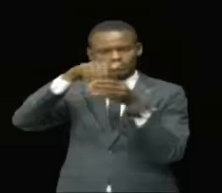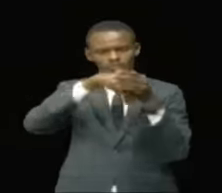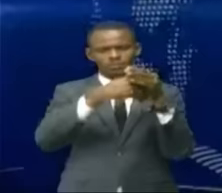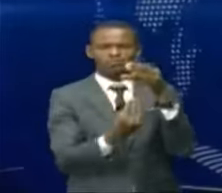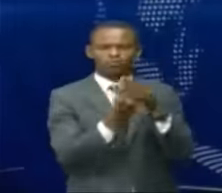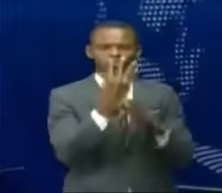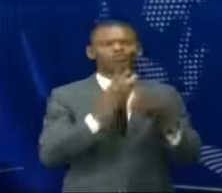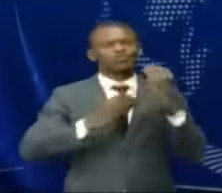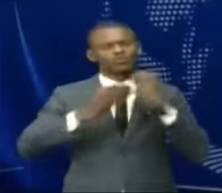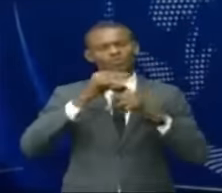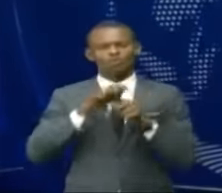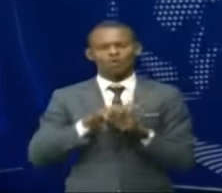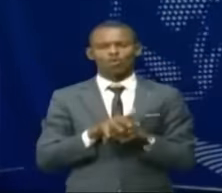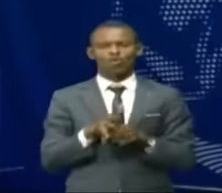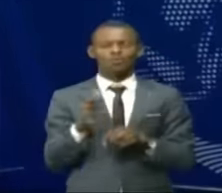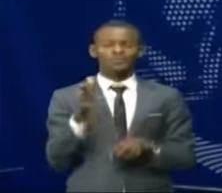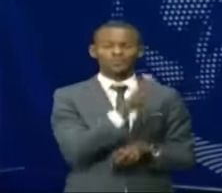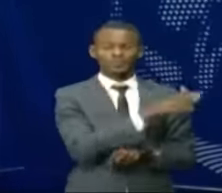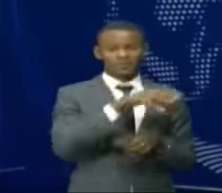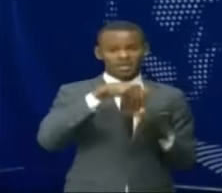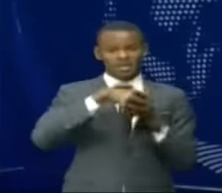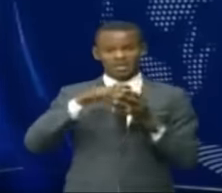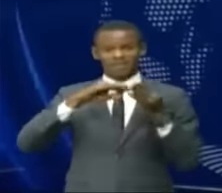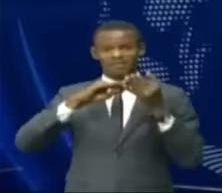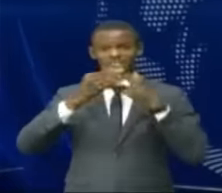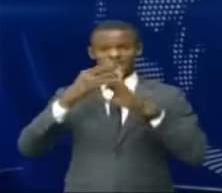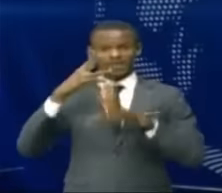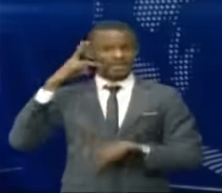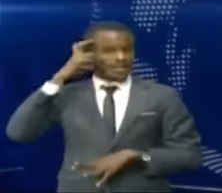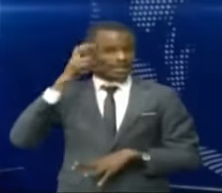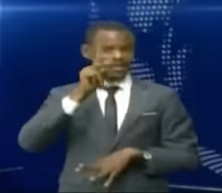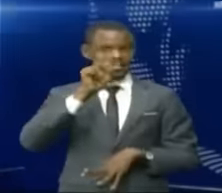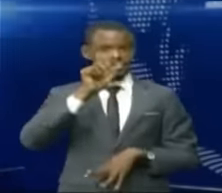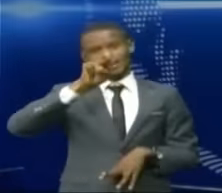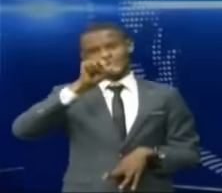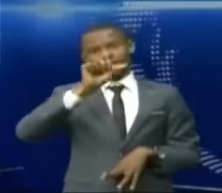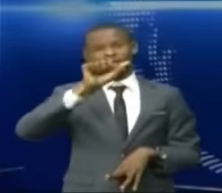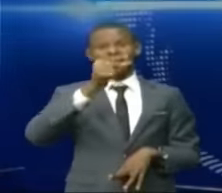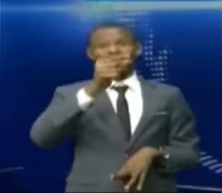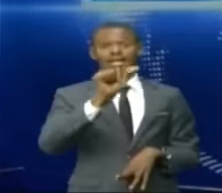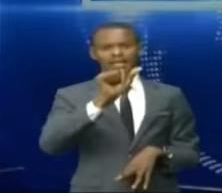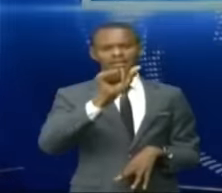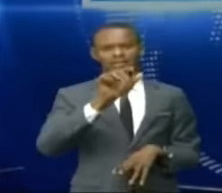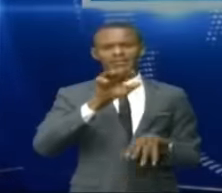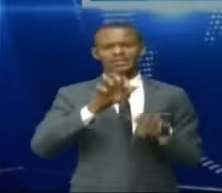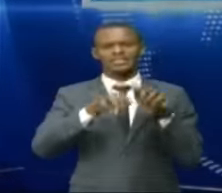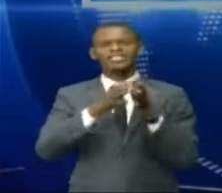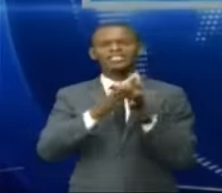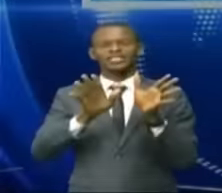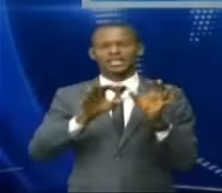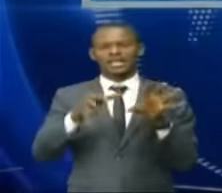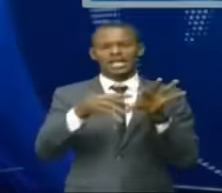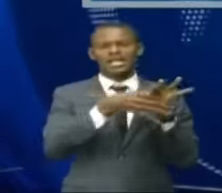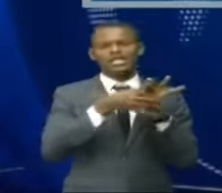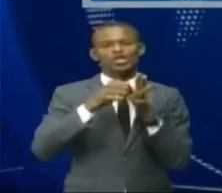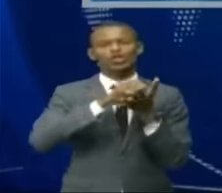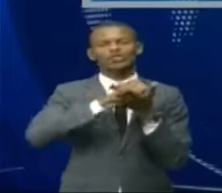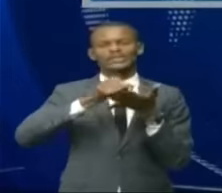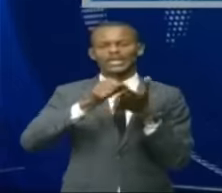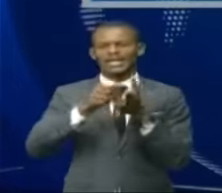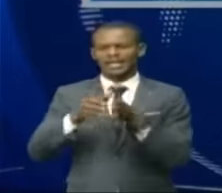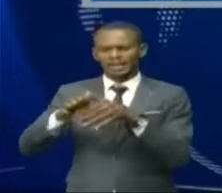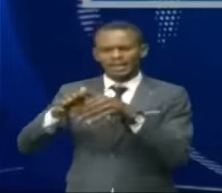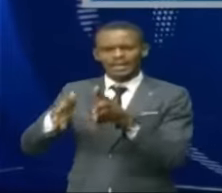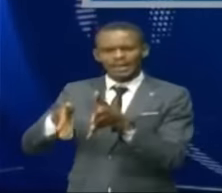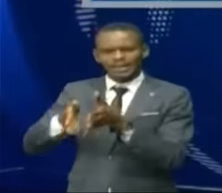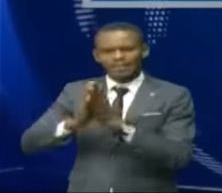sous-sol. Et à Kananga, le secrétaire permanent de l'Union sacrée appelle la population du Kasaï central à capitaliser les actions